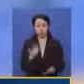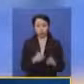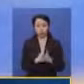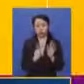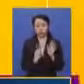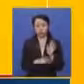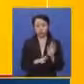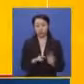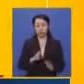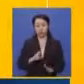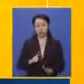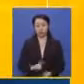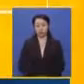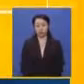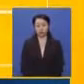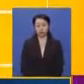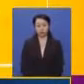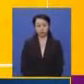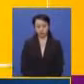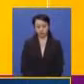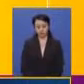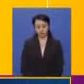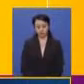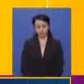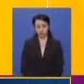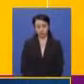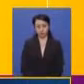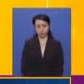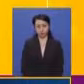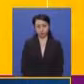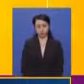70 килограммов. Индира Баймухамбет, Анастасия Дроняк, Нурбол Балгабеков, служба новостей.